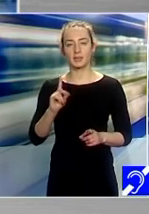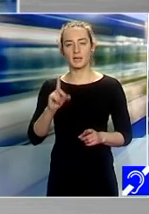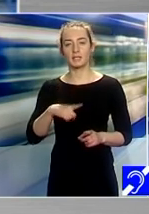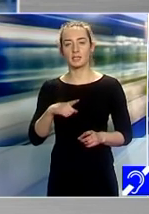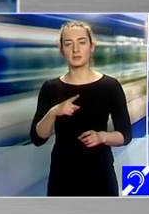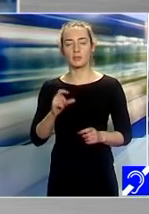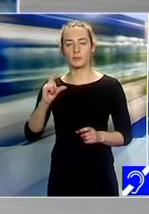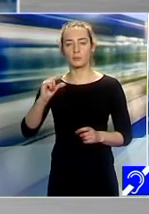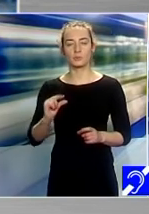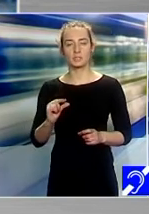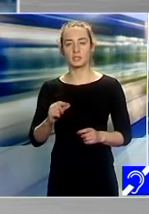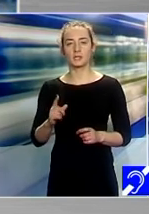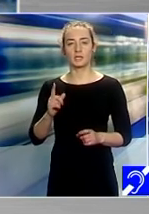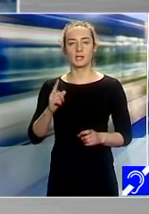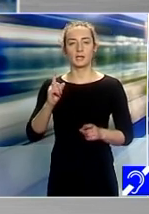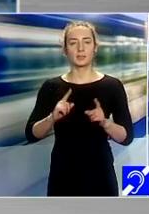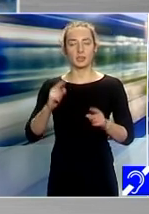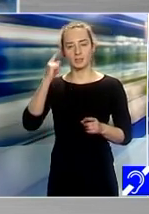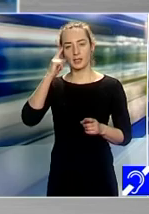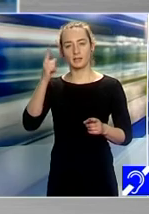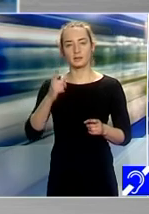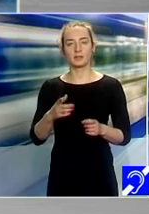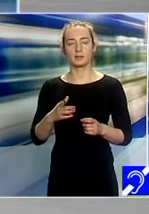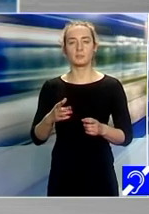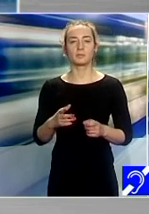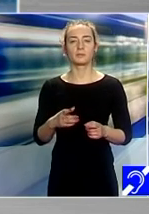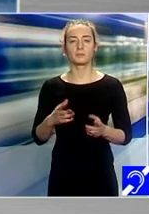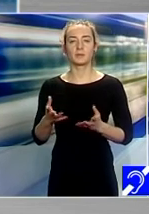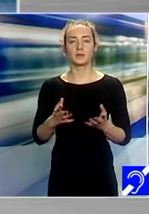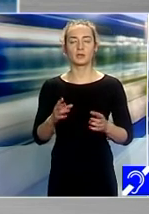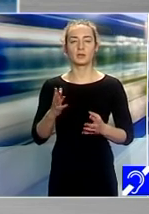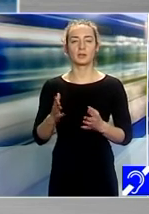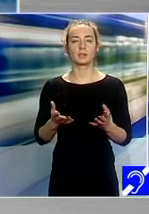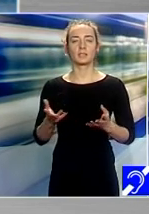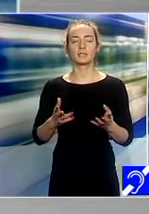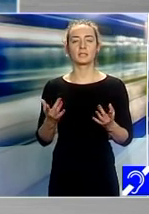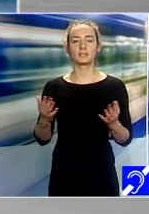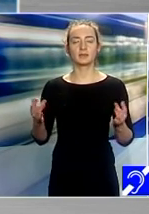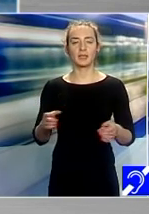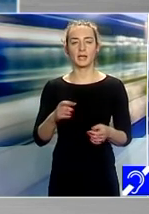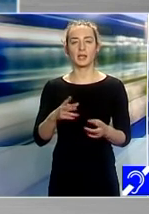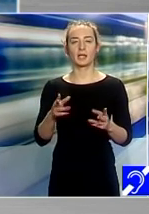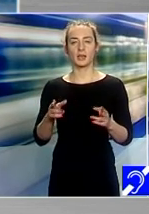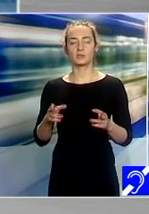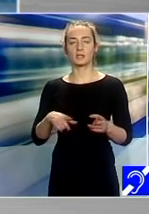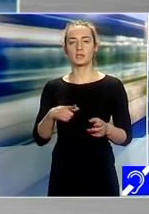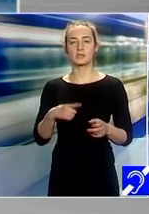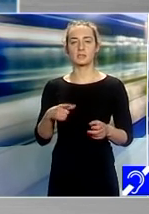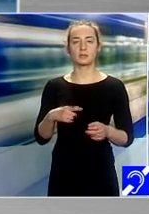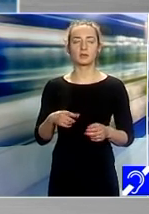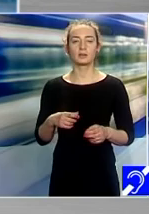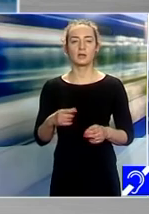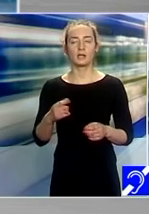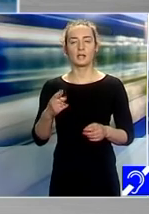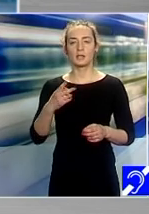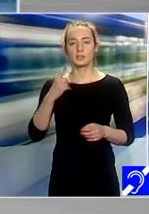dacă ne gândim puțin la incidența cancerului, care probabil că domnul conferențiar aici de față o să vă spună mai multe, incidența este mult mai mare.